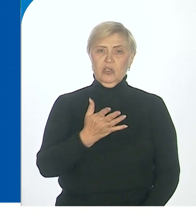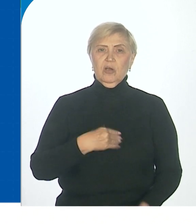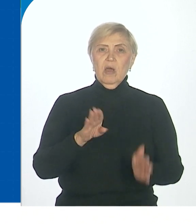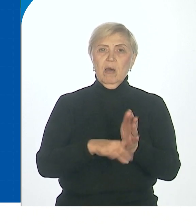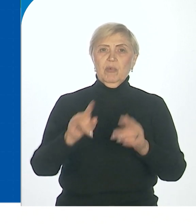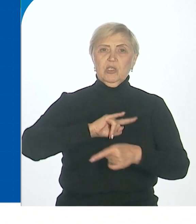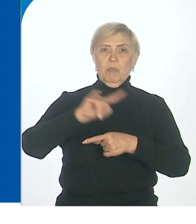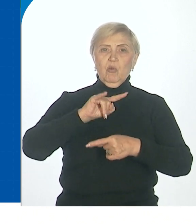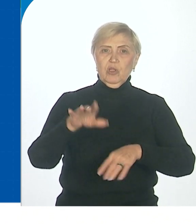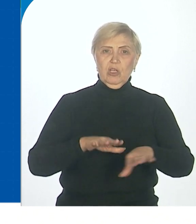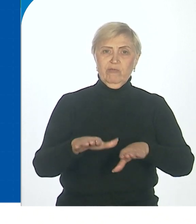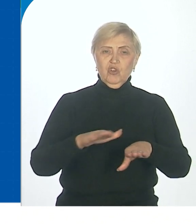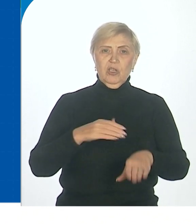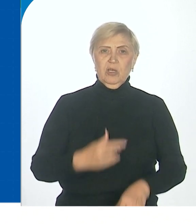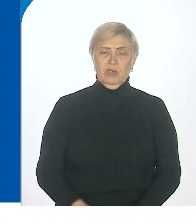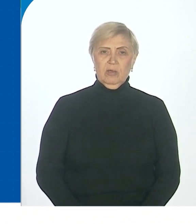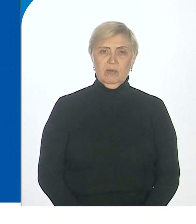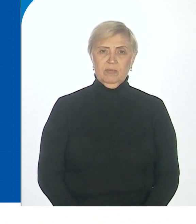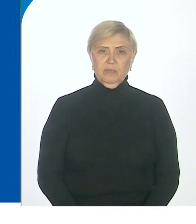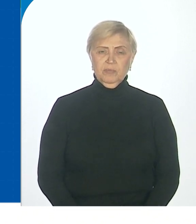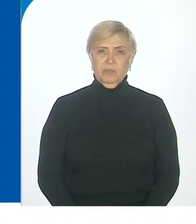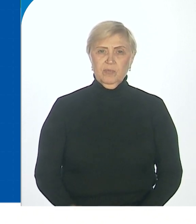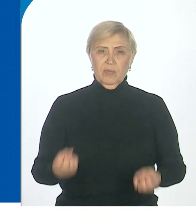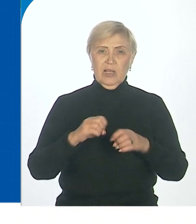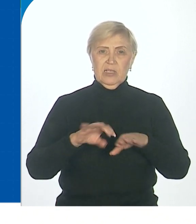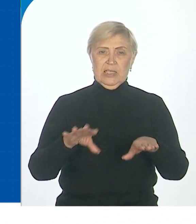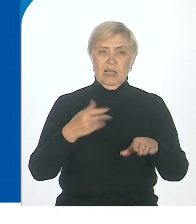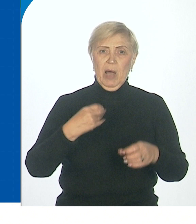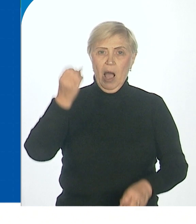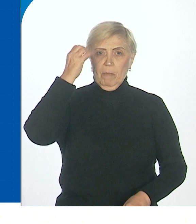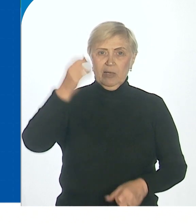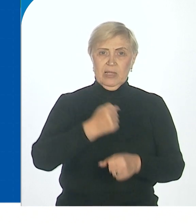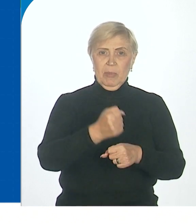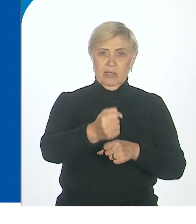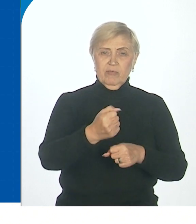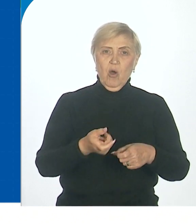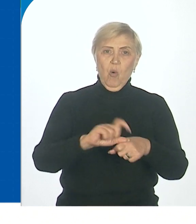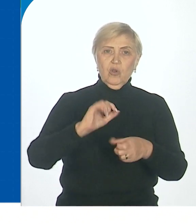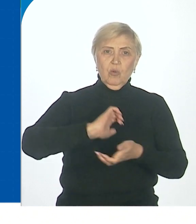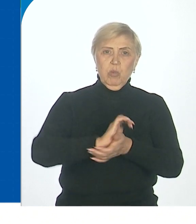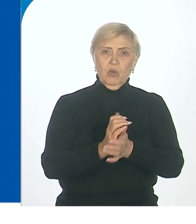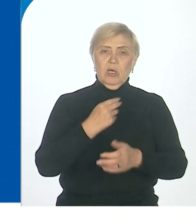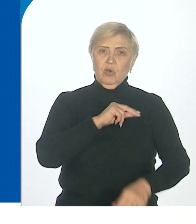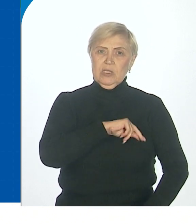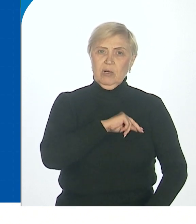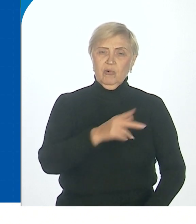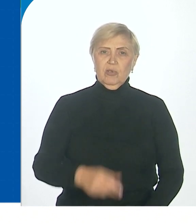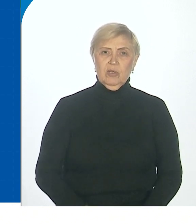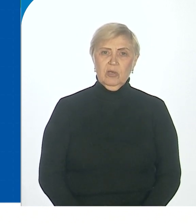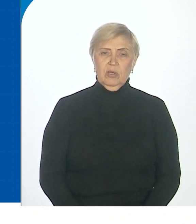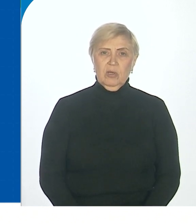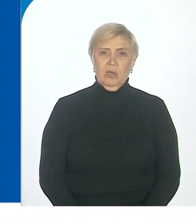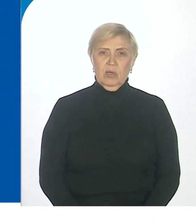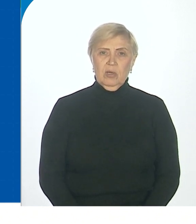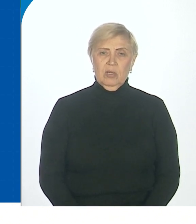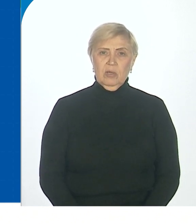беспилотное движение у нас здесь вообще такое? Система образования, дополнительного образования, очень плотно работает на популяризацию. То есть это не ошибка